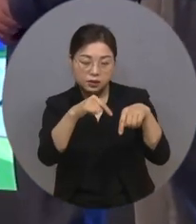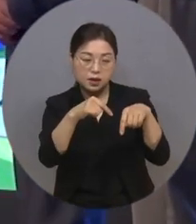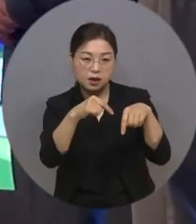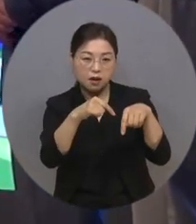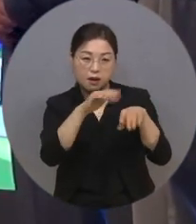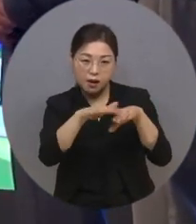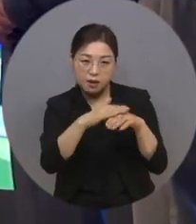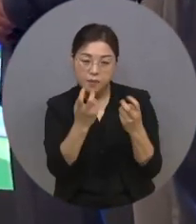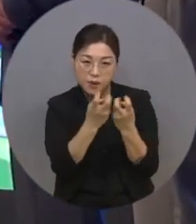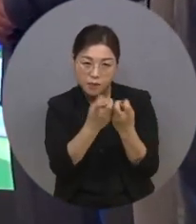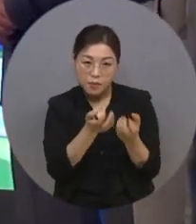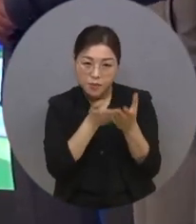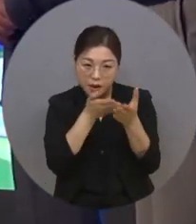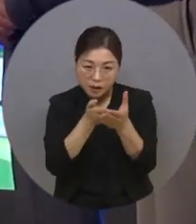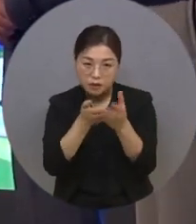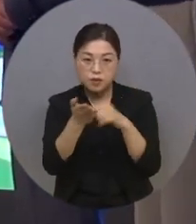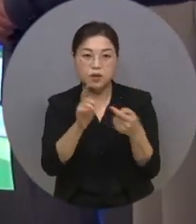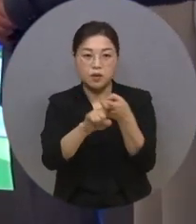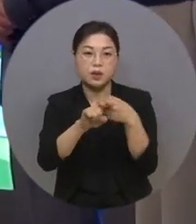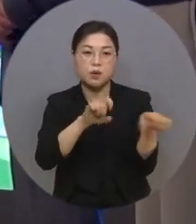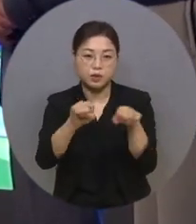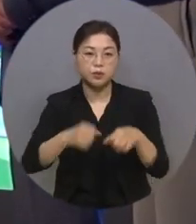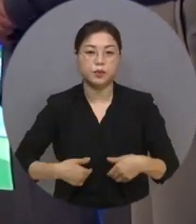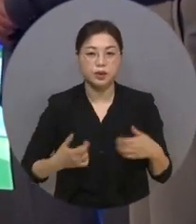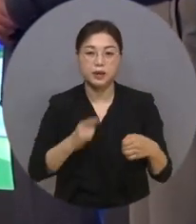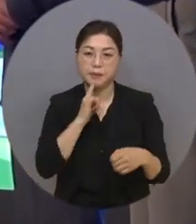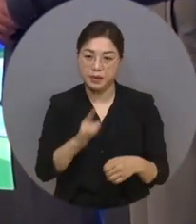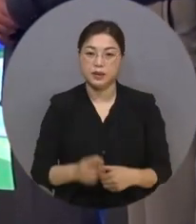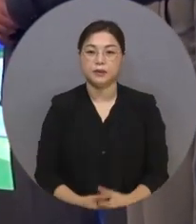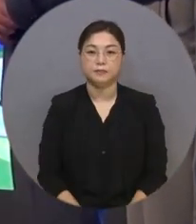된다고 덧붙였습니다 복지tv 뉴스 이종석입니다